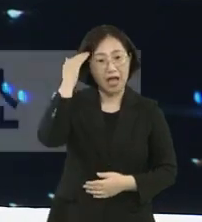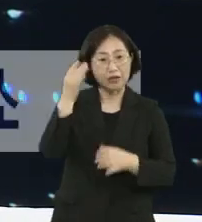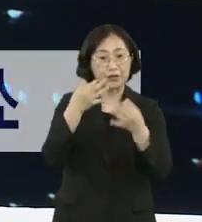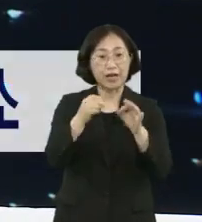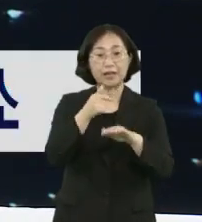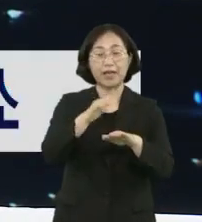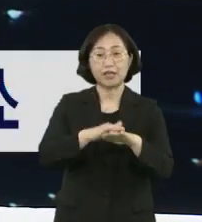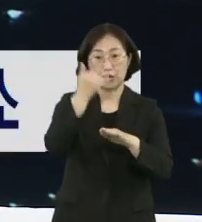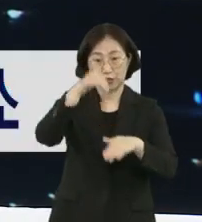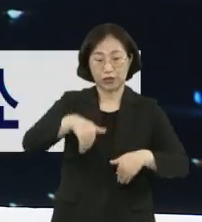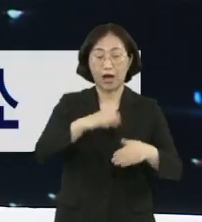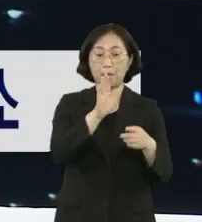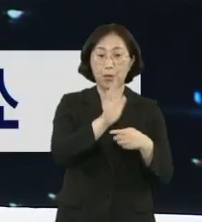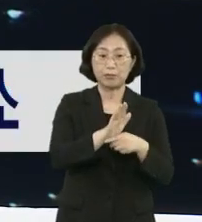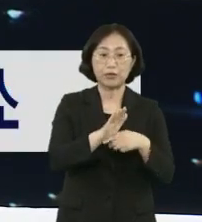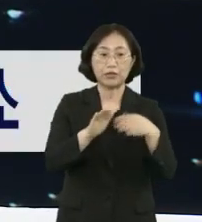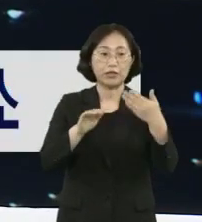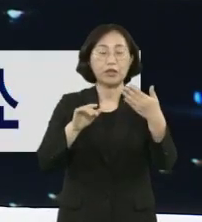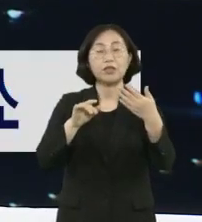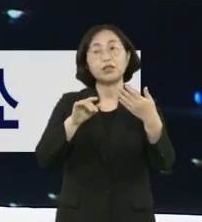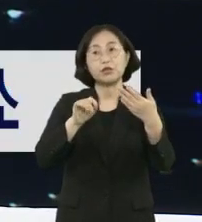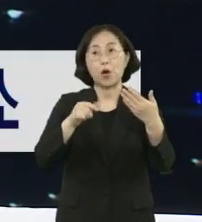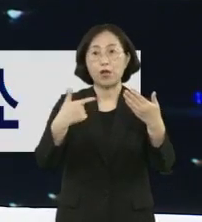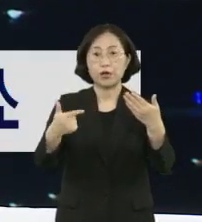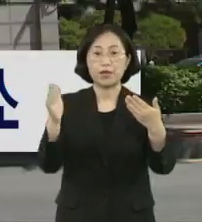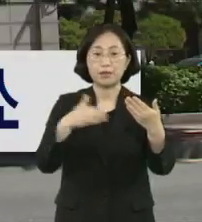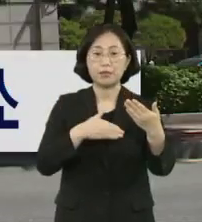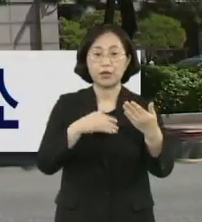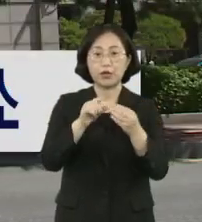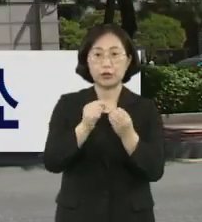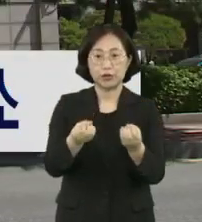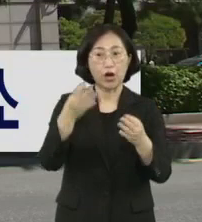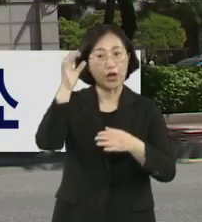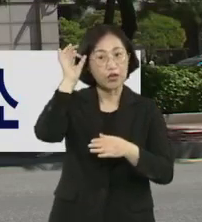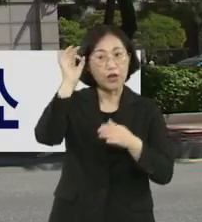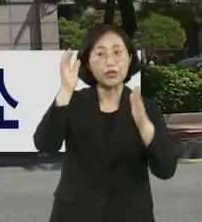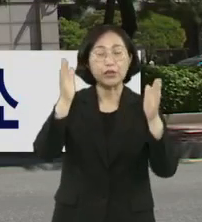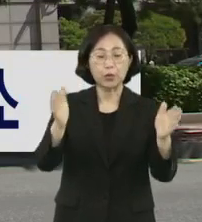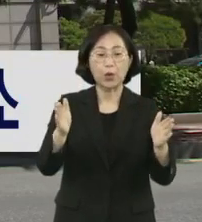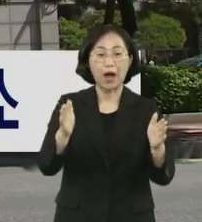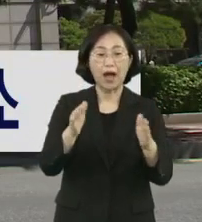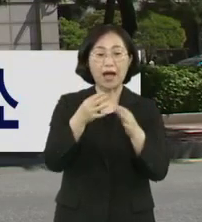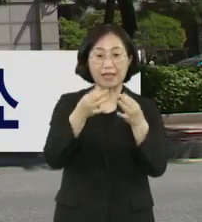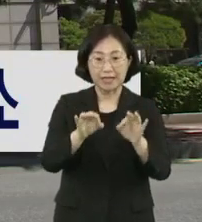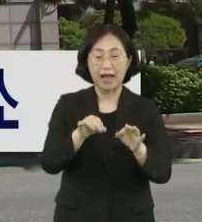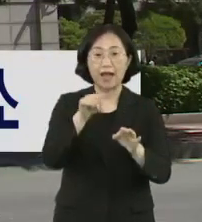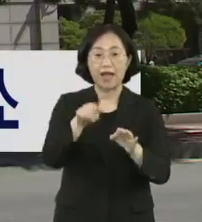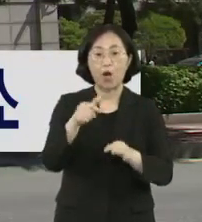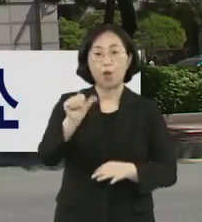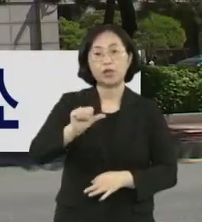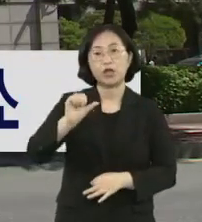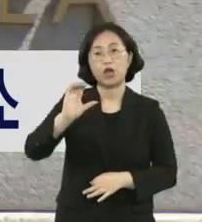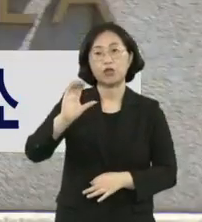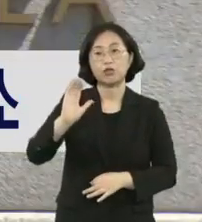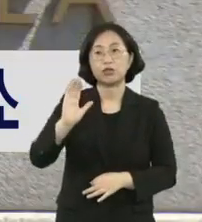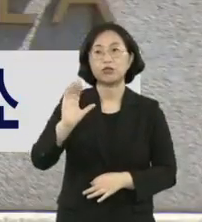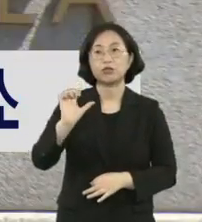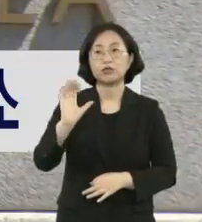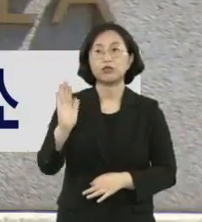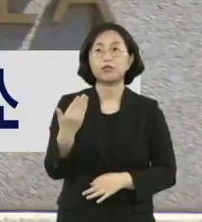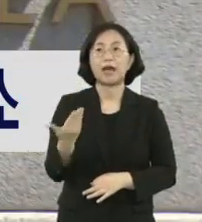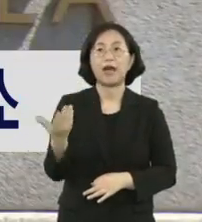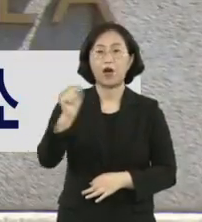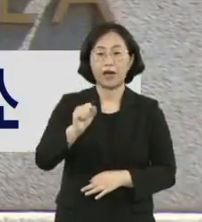한국은행 대전 충남본부는 지난 6일부터 추석 연휴 전 열흘 동안 지역 금융기관에 5,900억 원의